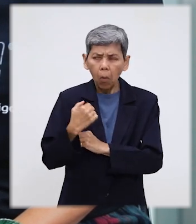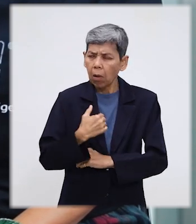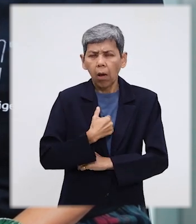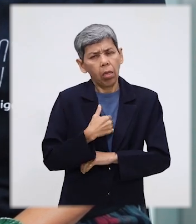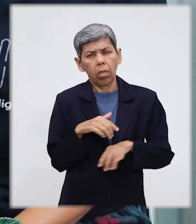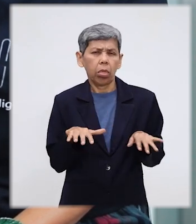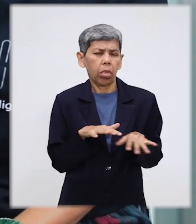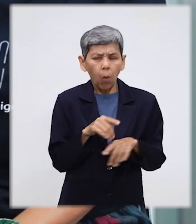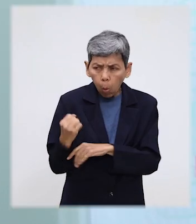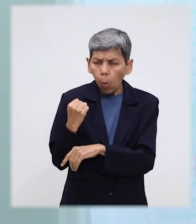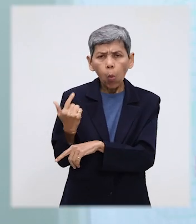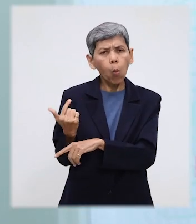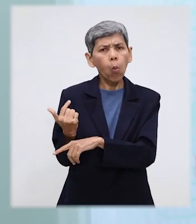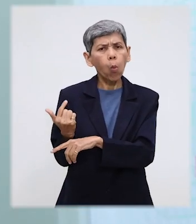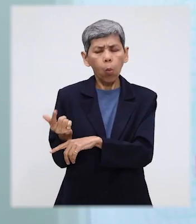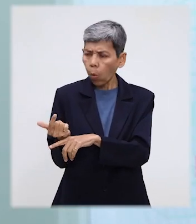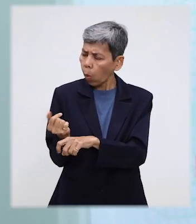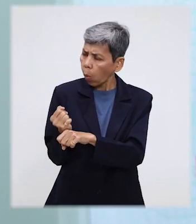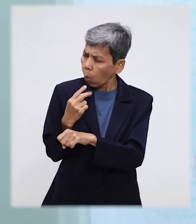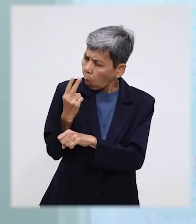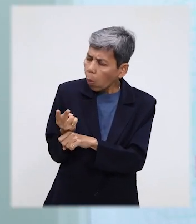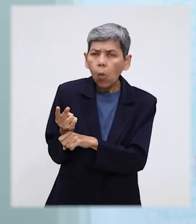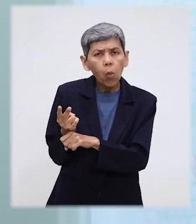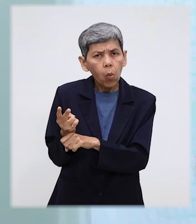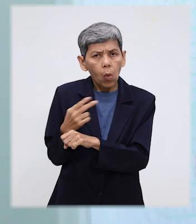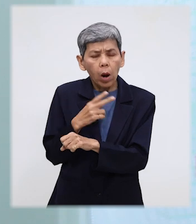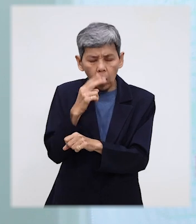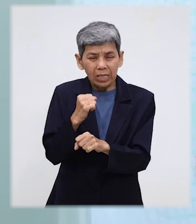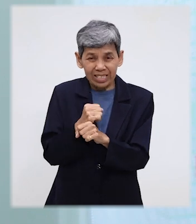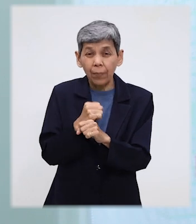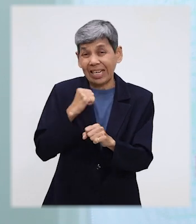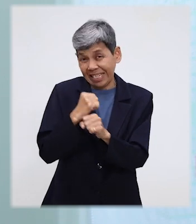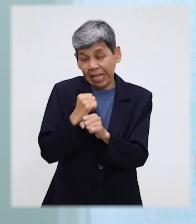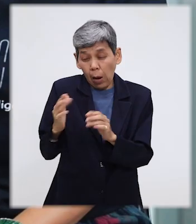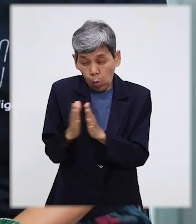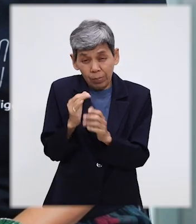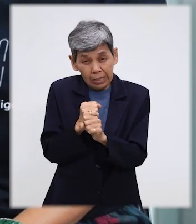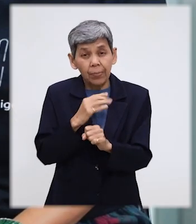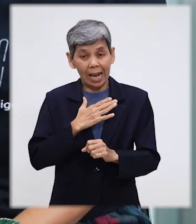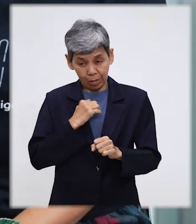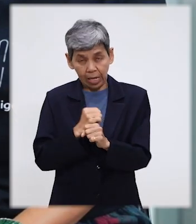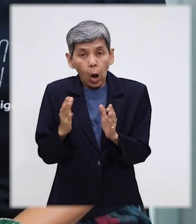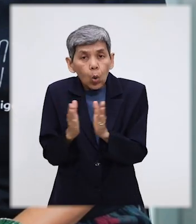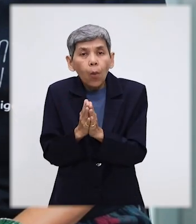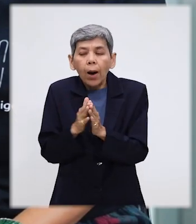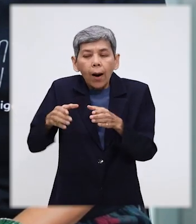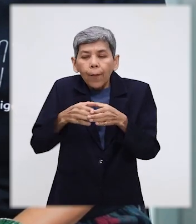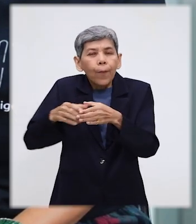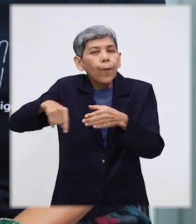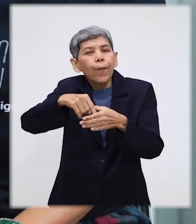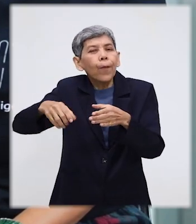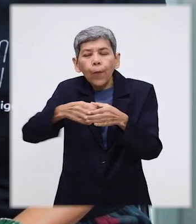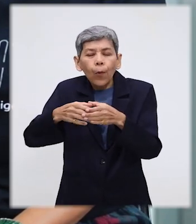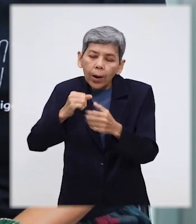นะ อะไรอย่างเงี้ยค่ะเราว่าตรงนั้นมันคือเรื่องที่สำคัญที่สุดในเรื่องของการทำงานว่าเราทำงานร่วมกับพี่ๆเขา